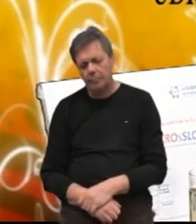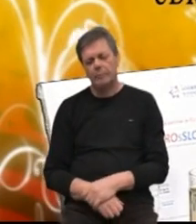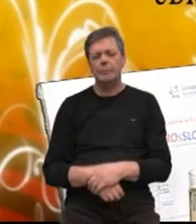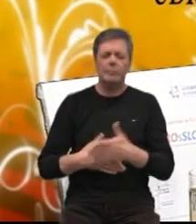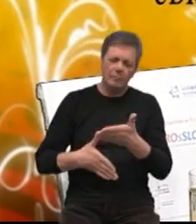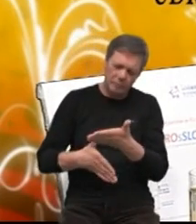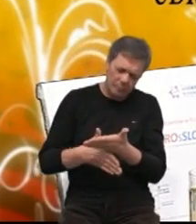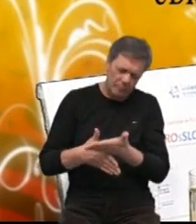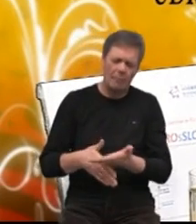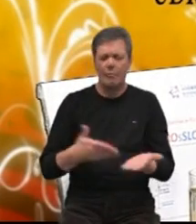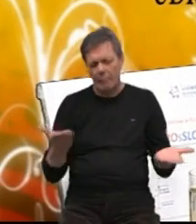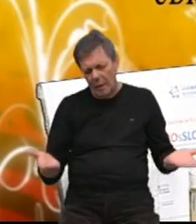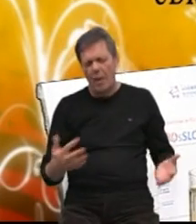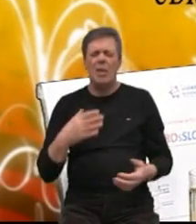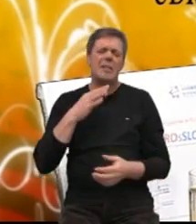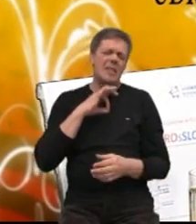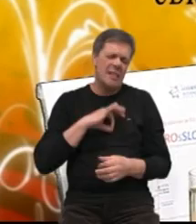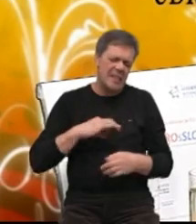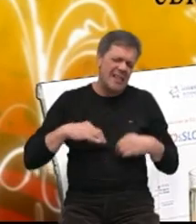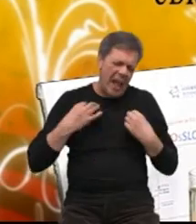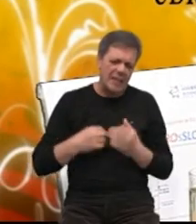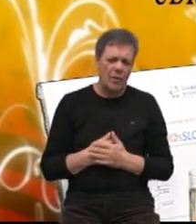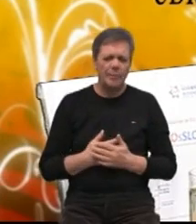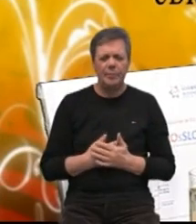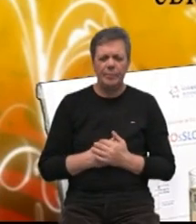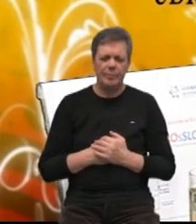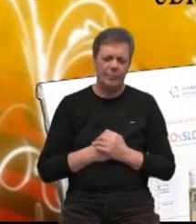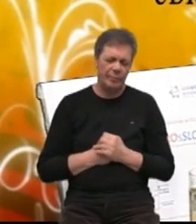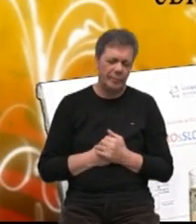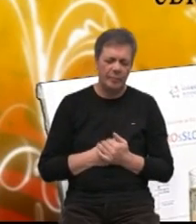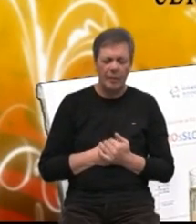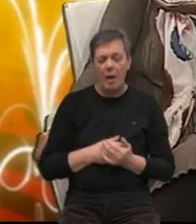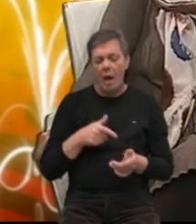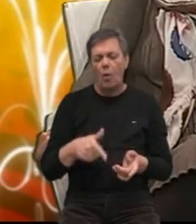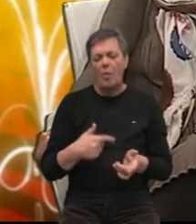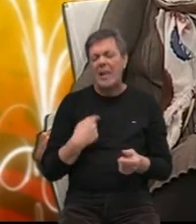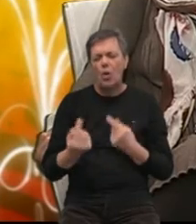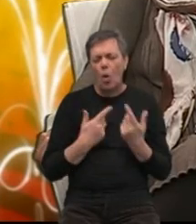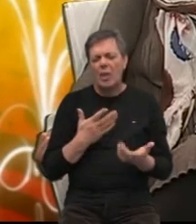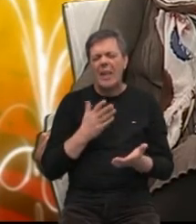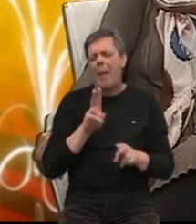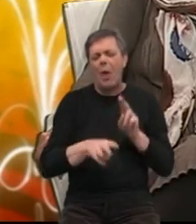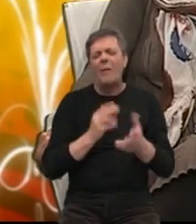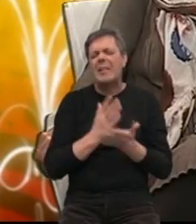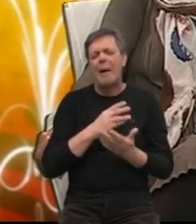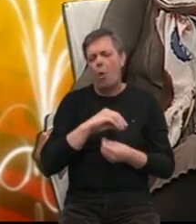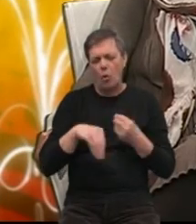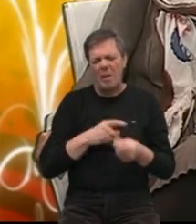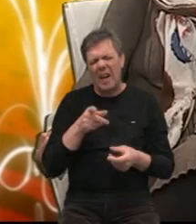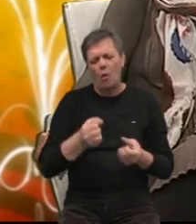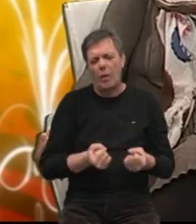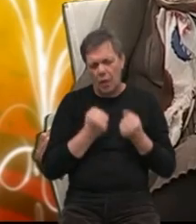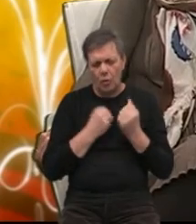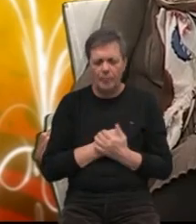suportiran od zdravstva i svega. A nažalost, kod nas se desi da je samo njegovan u svojoj obitelji. Suportiran je samo od obitelja. Da. Zdravstvo bi se teško pomogao.